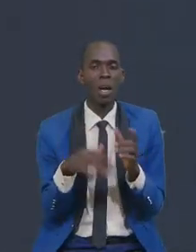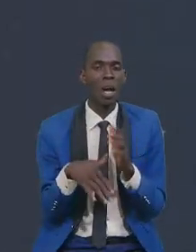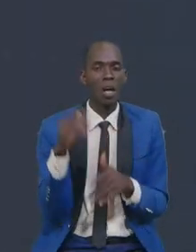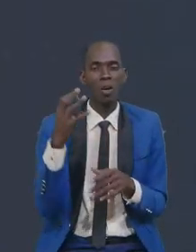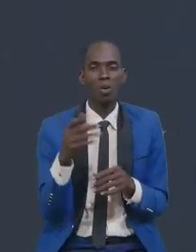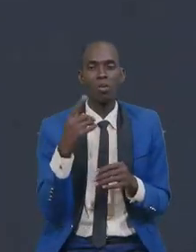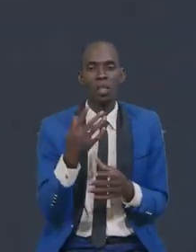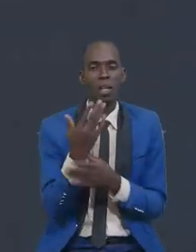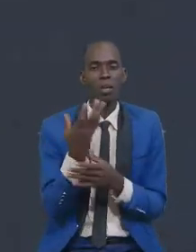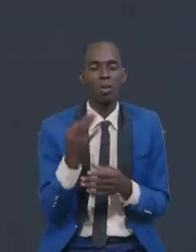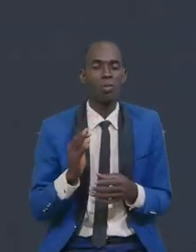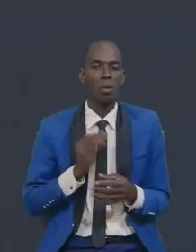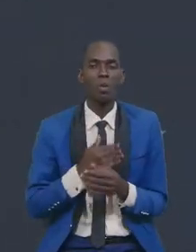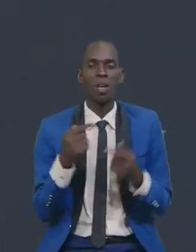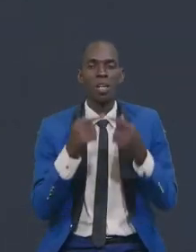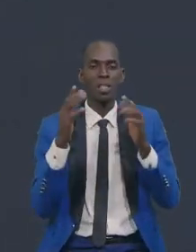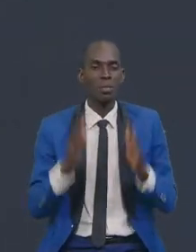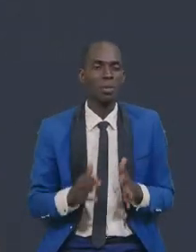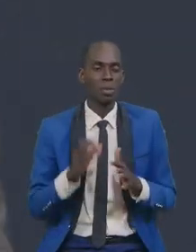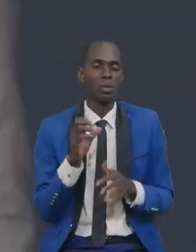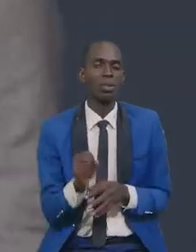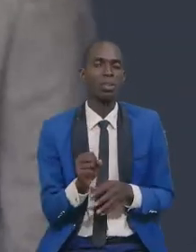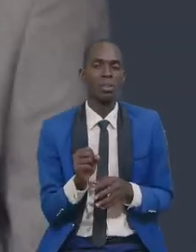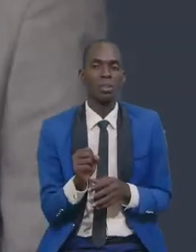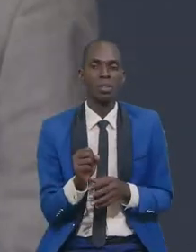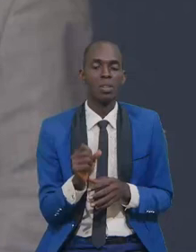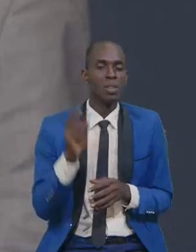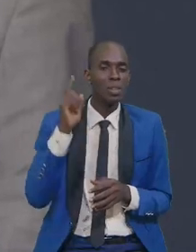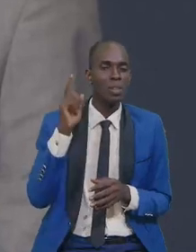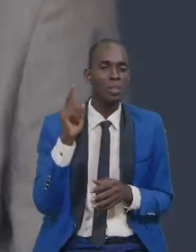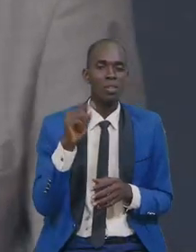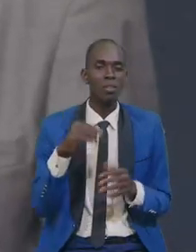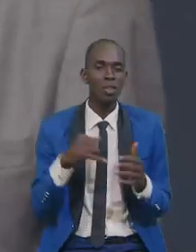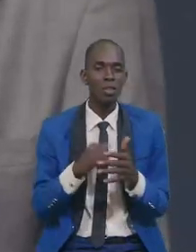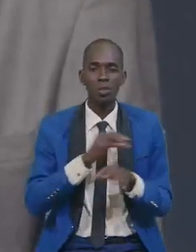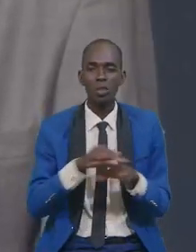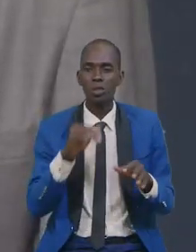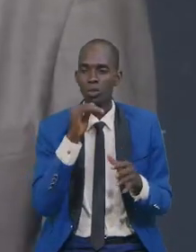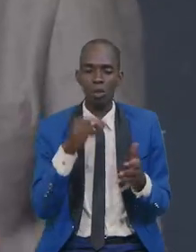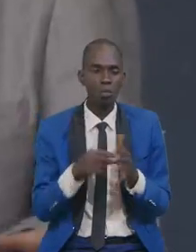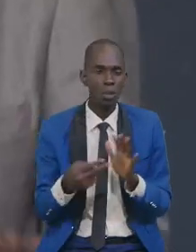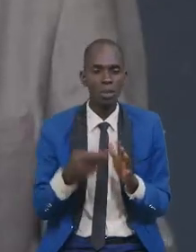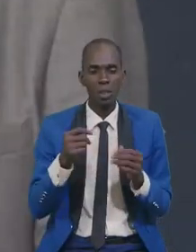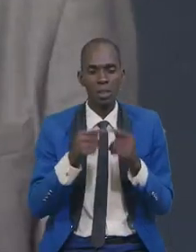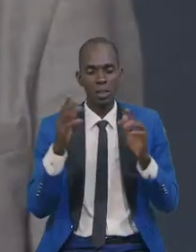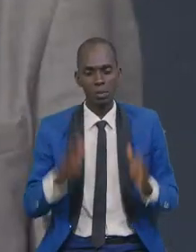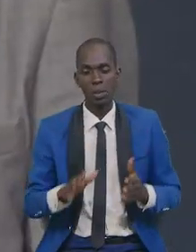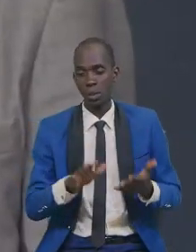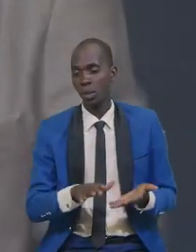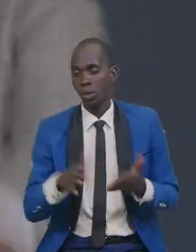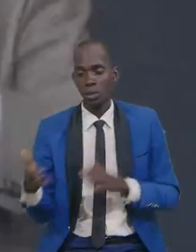Délivrer de la main de nos ennemis, il ne veut pas dire que les ennemis vont